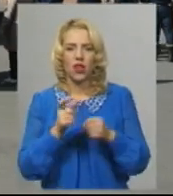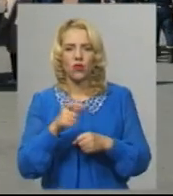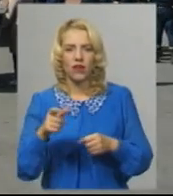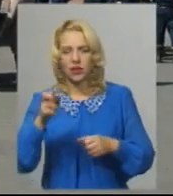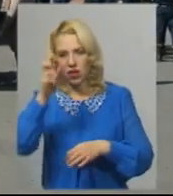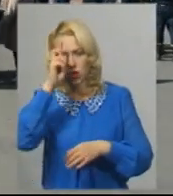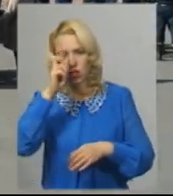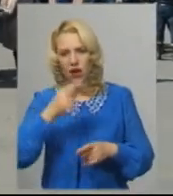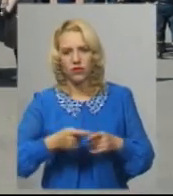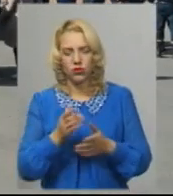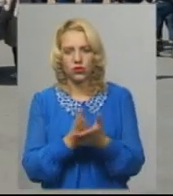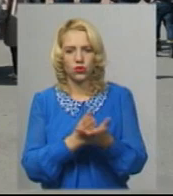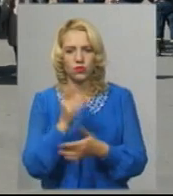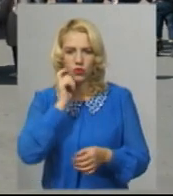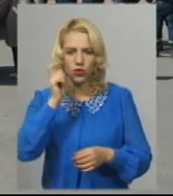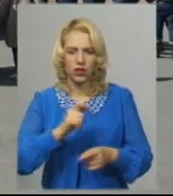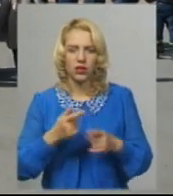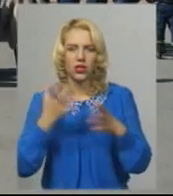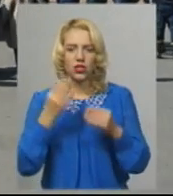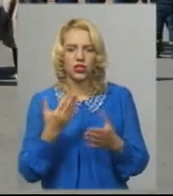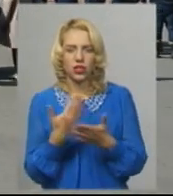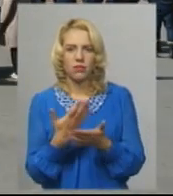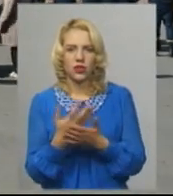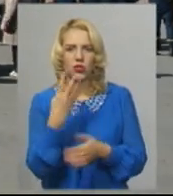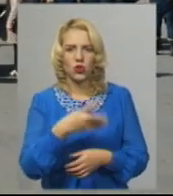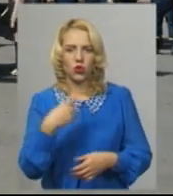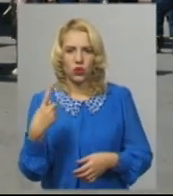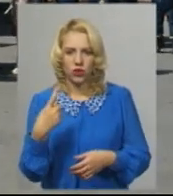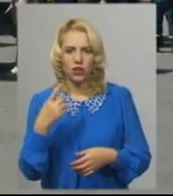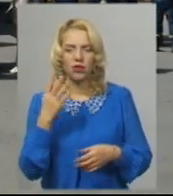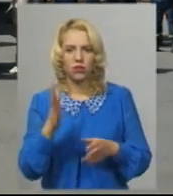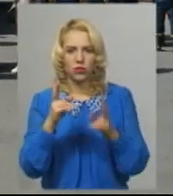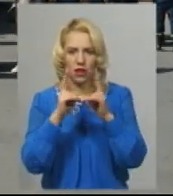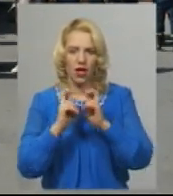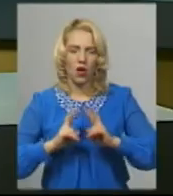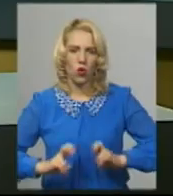Державної іпотечної установи України. Значить, ще порядка 40 документів знаходяться на розгляді.